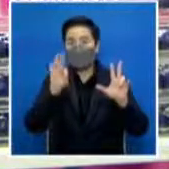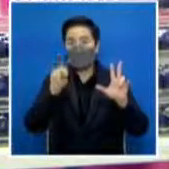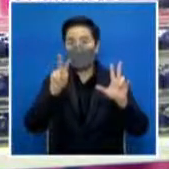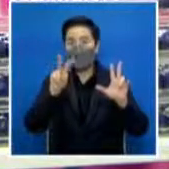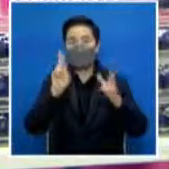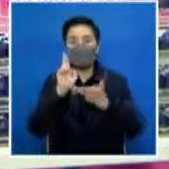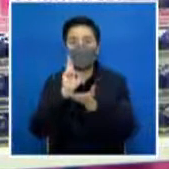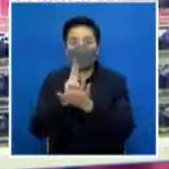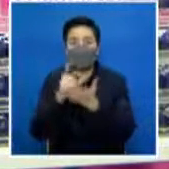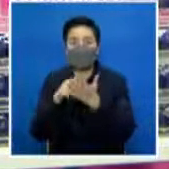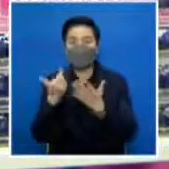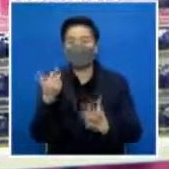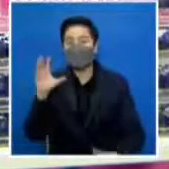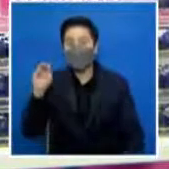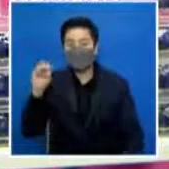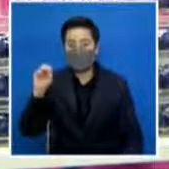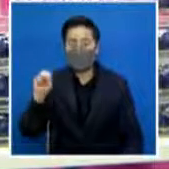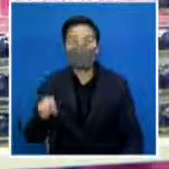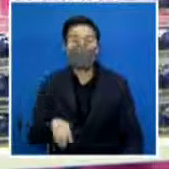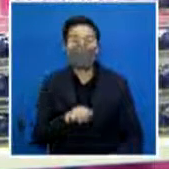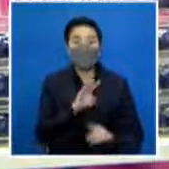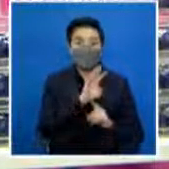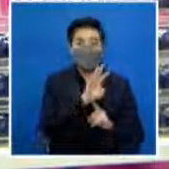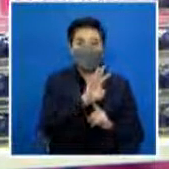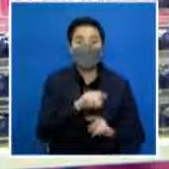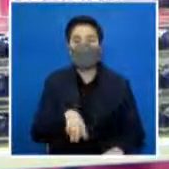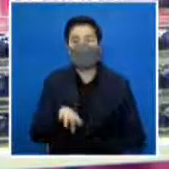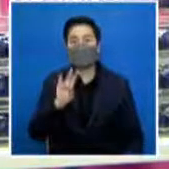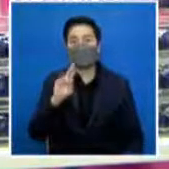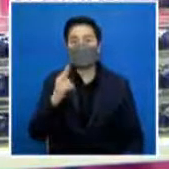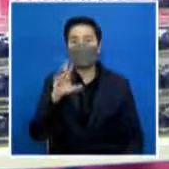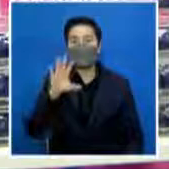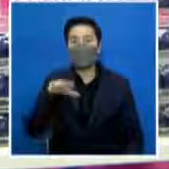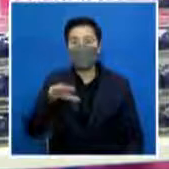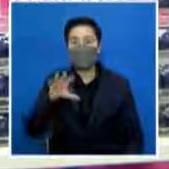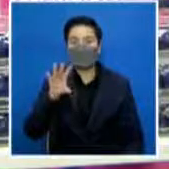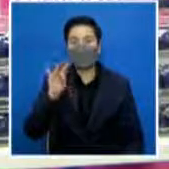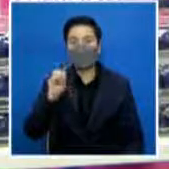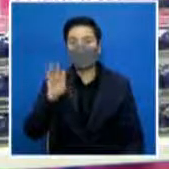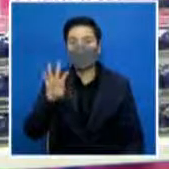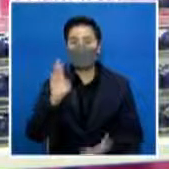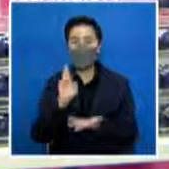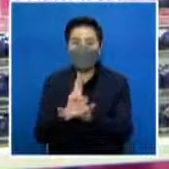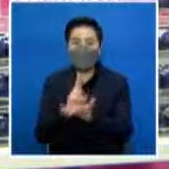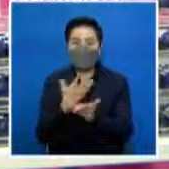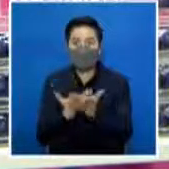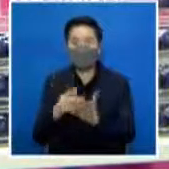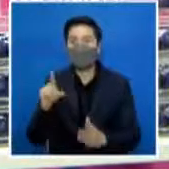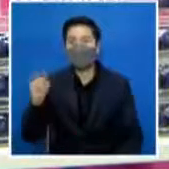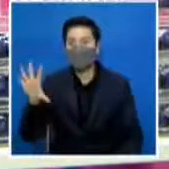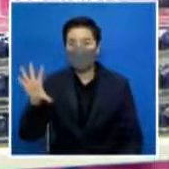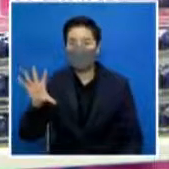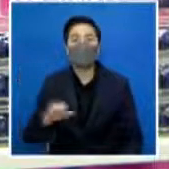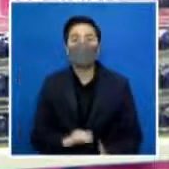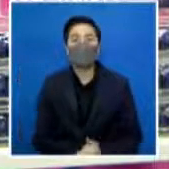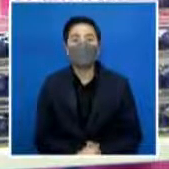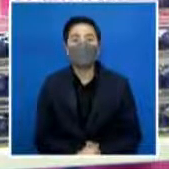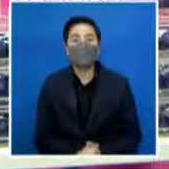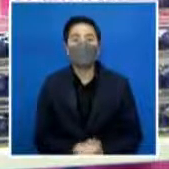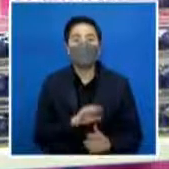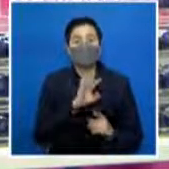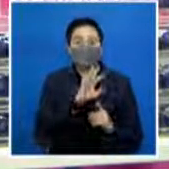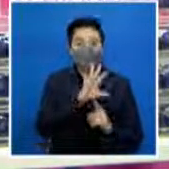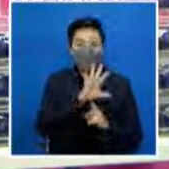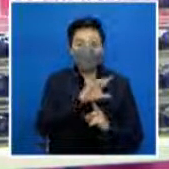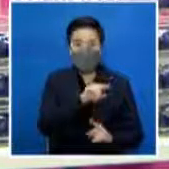38,192 อันดับอันดับละ50บาทงวดที่4จำนวน 75,084 อันดับอันดับละ25บาทงวดที่